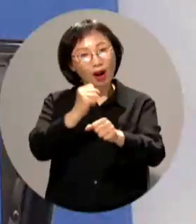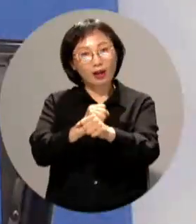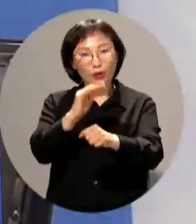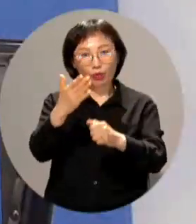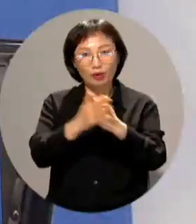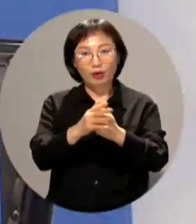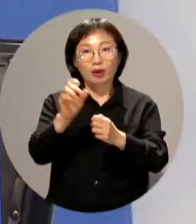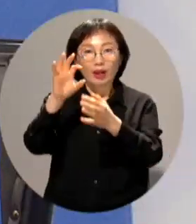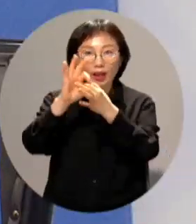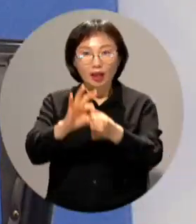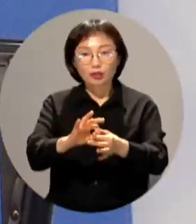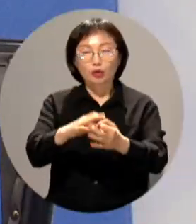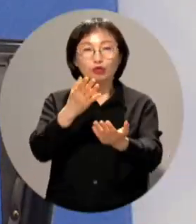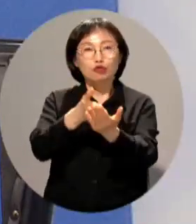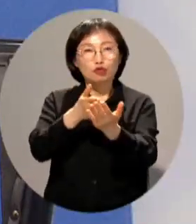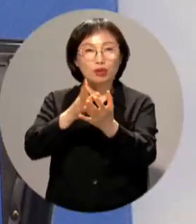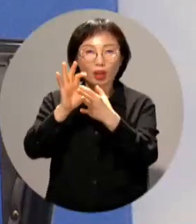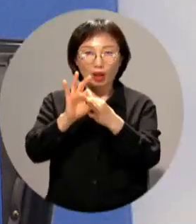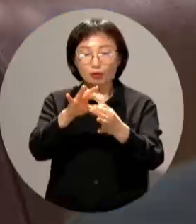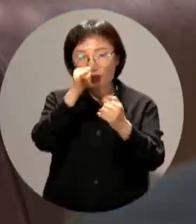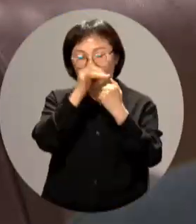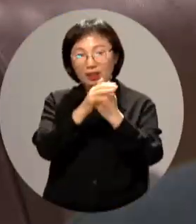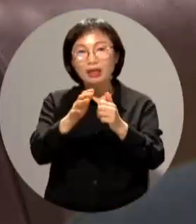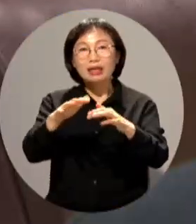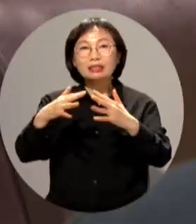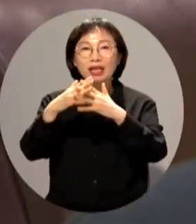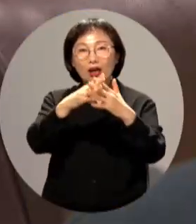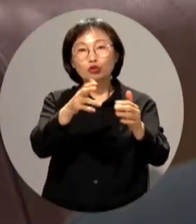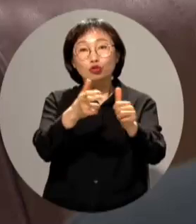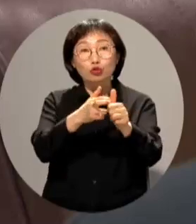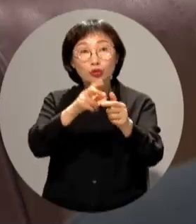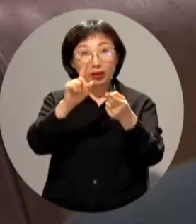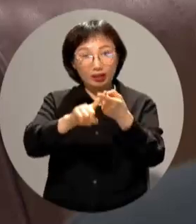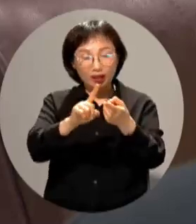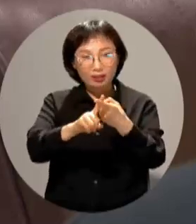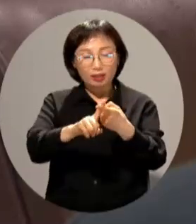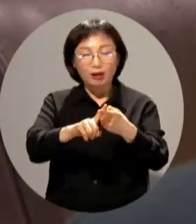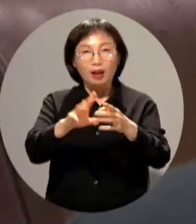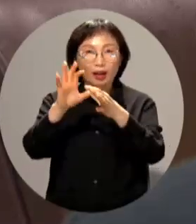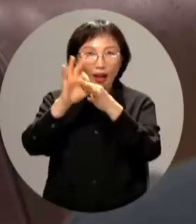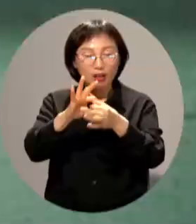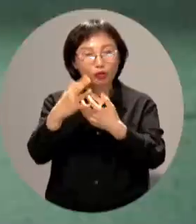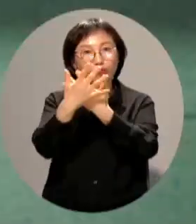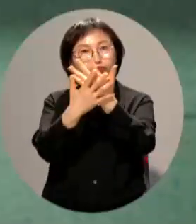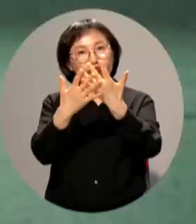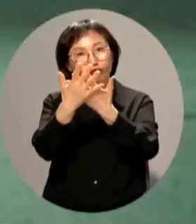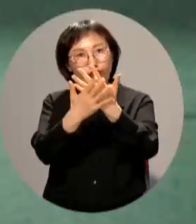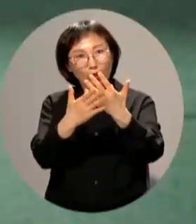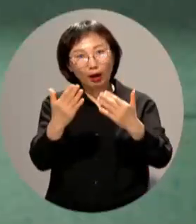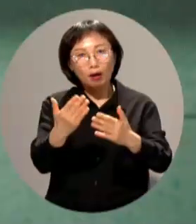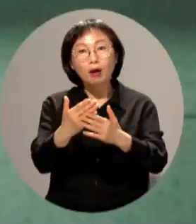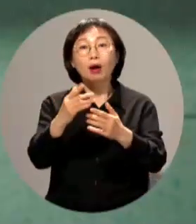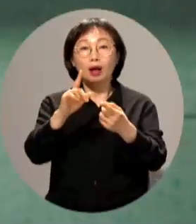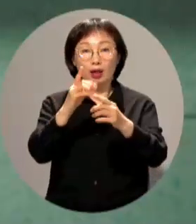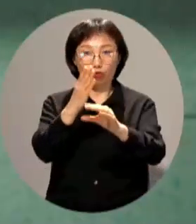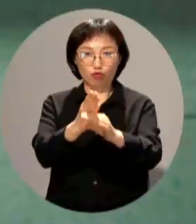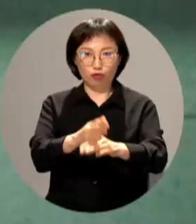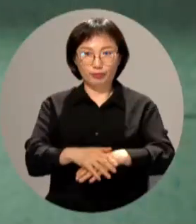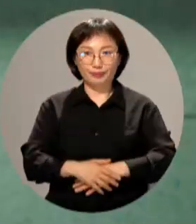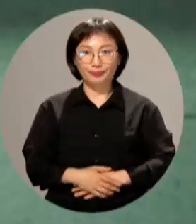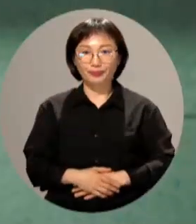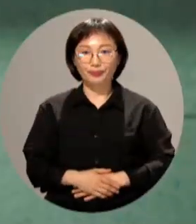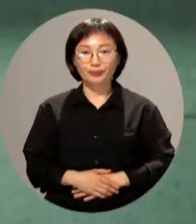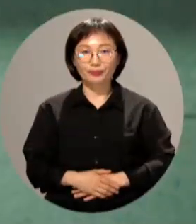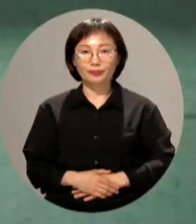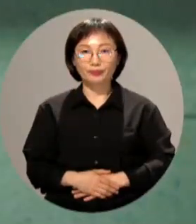이추 들로 뉴스를 장식했던 장수군 수성 그는 여전히 한치 앞을 내다보기 어려운 혼전을 거듭하고 있습니다 mbc